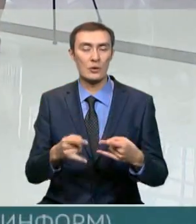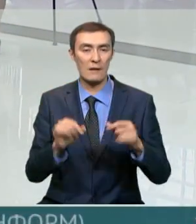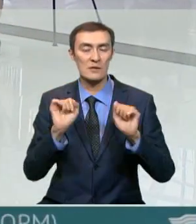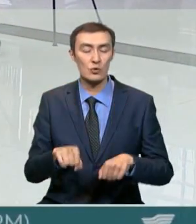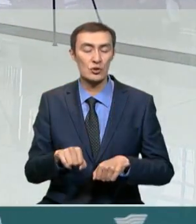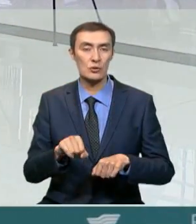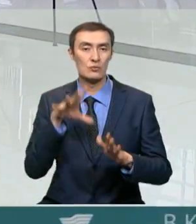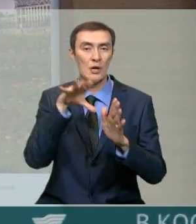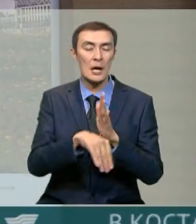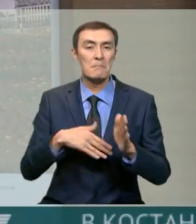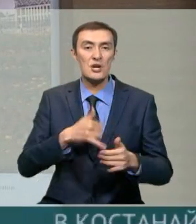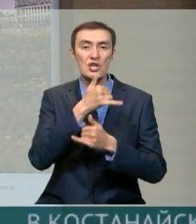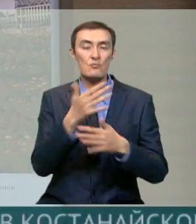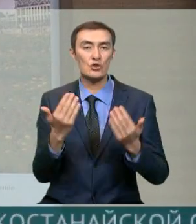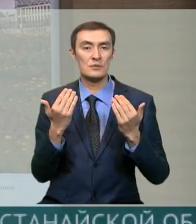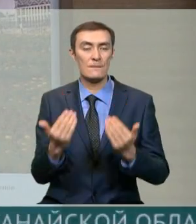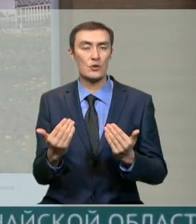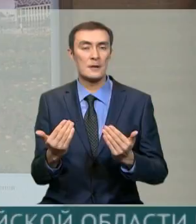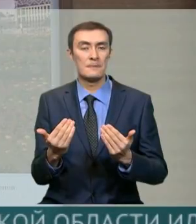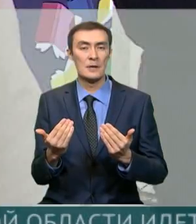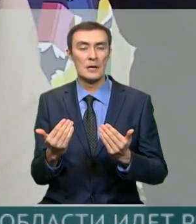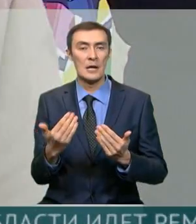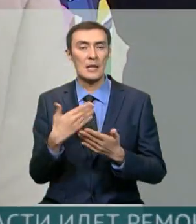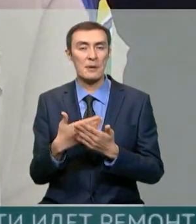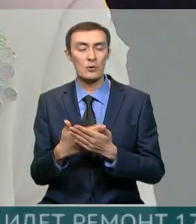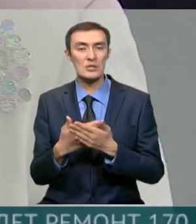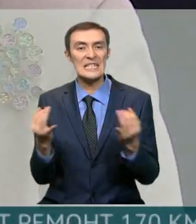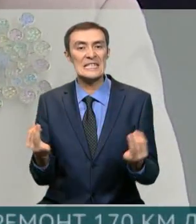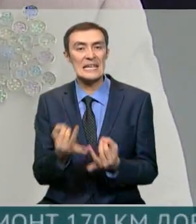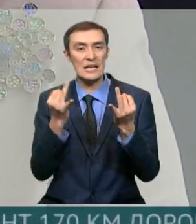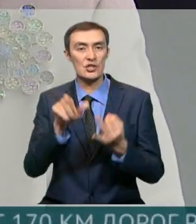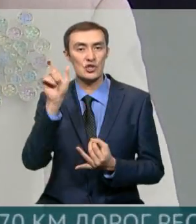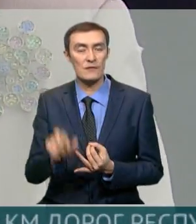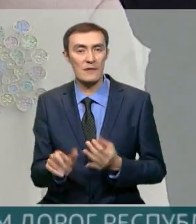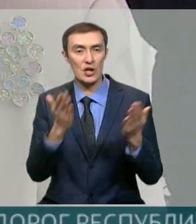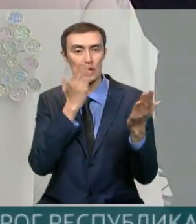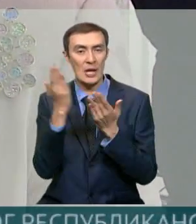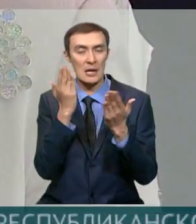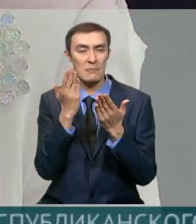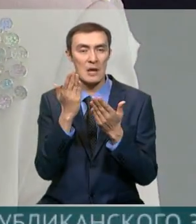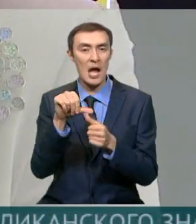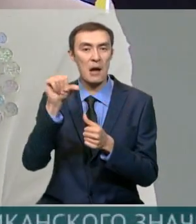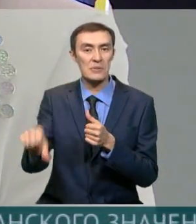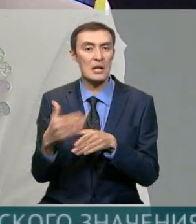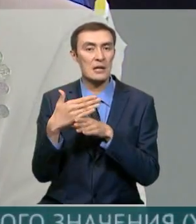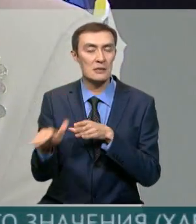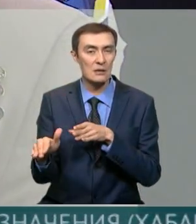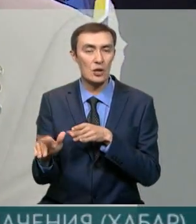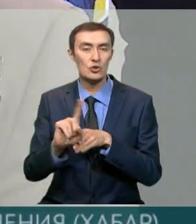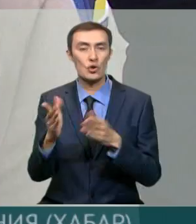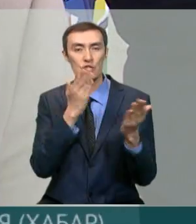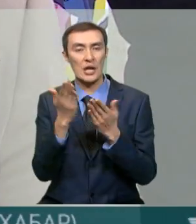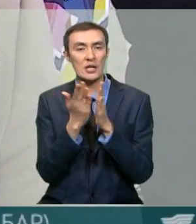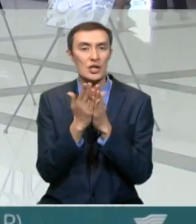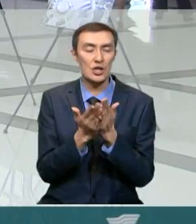поняли, что мы не можем сегодня, скажем, интерес читателей обделить, что можно читать